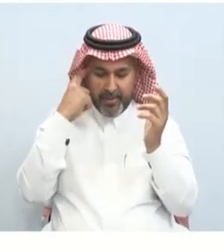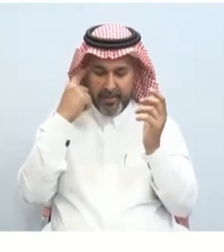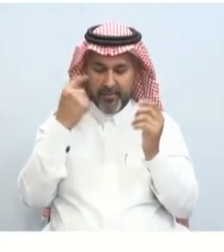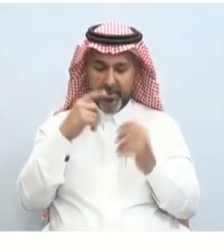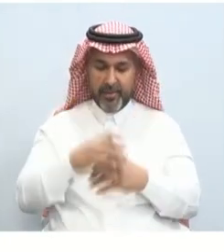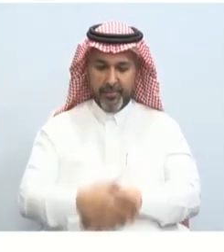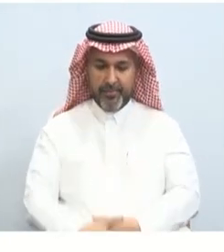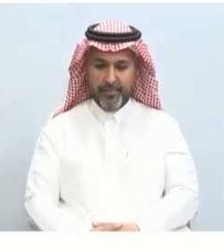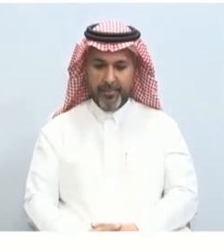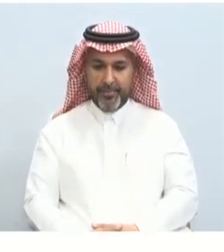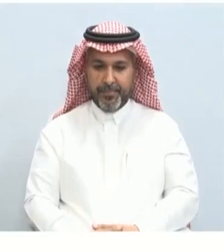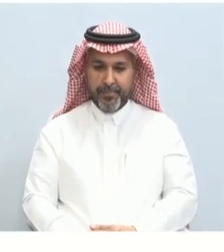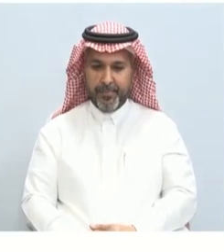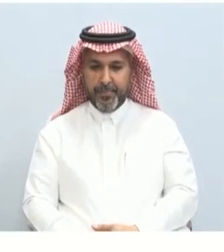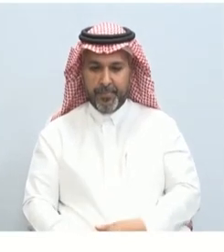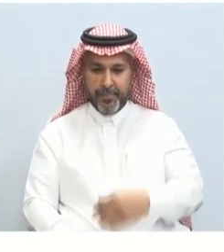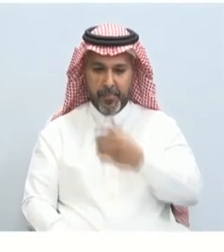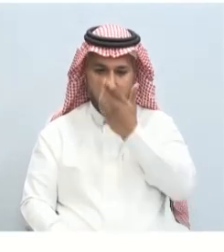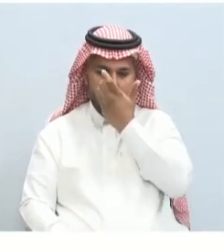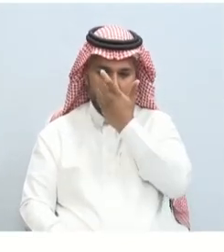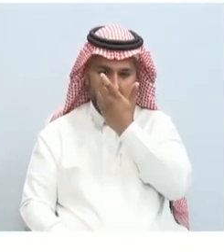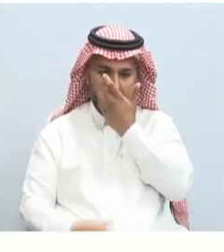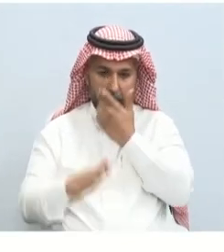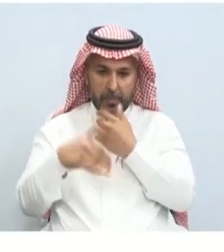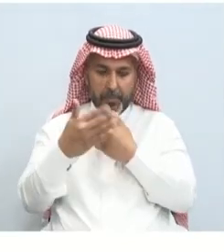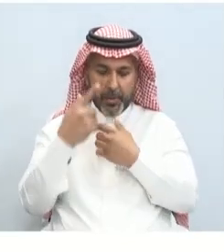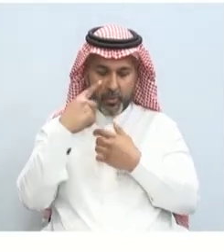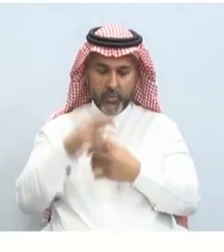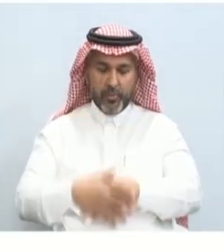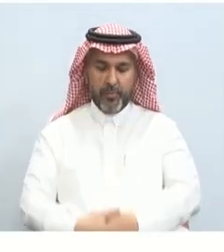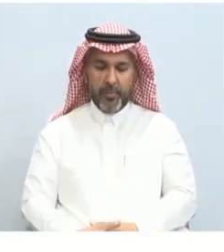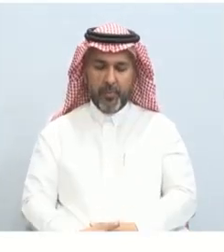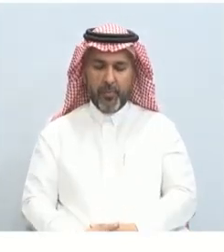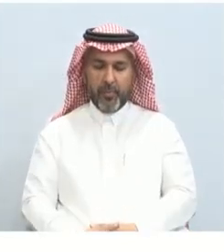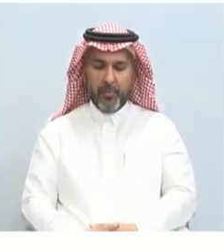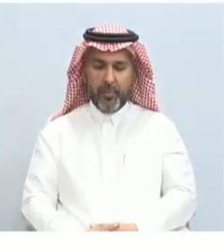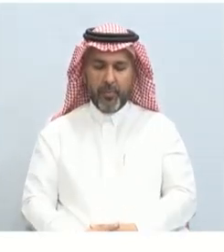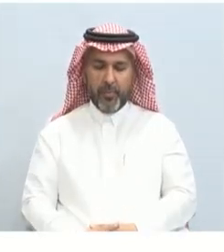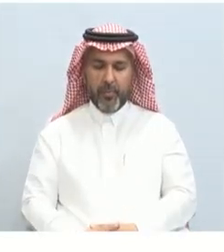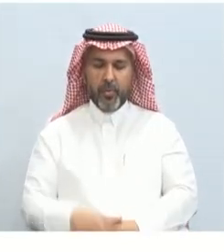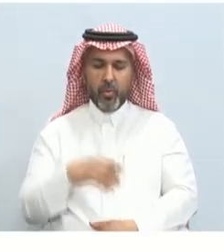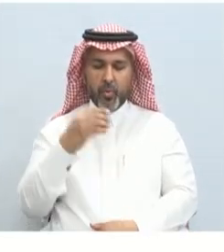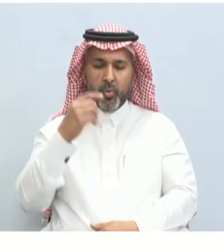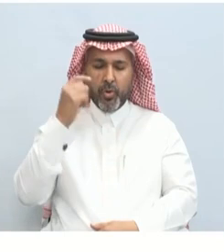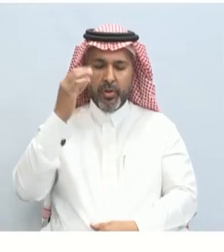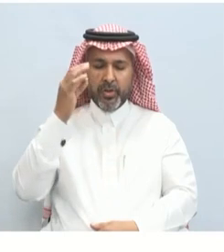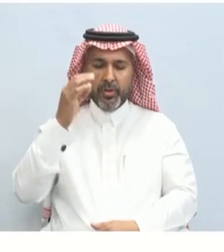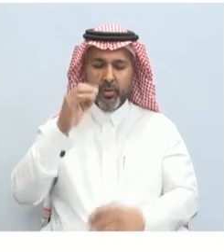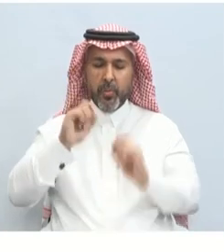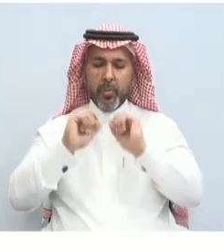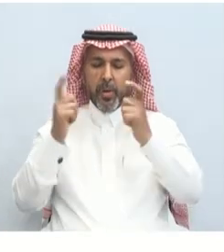الان ننتقل الى المثال الاخر او الفقره التي تليها جميع الرياضيين